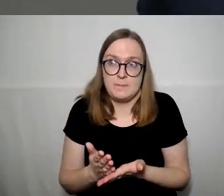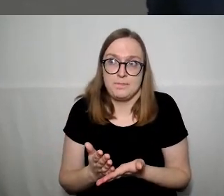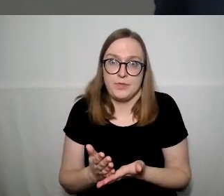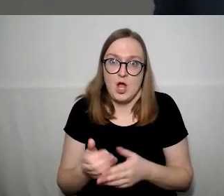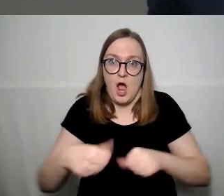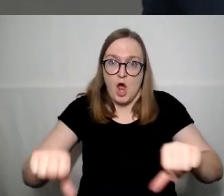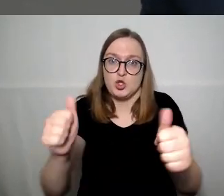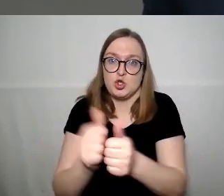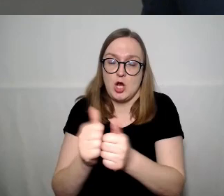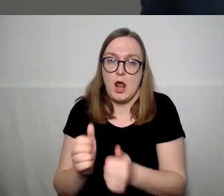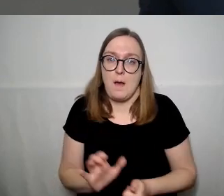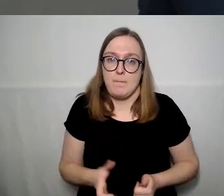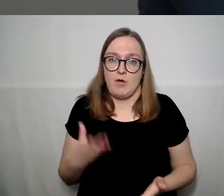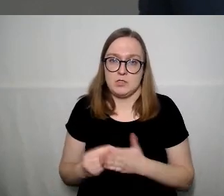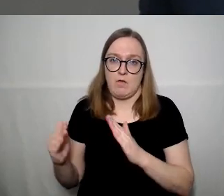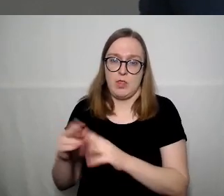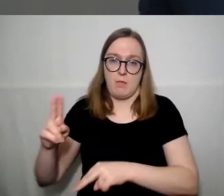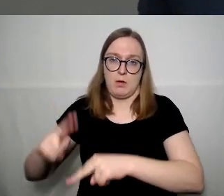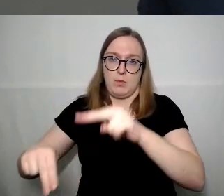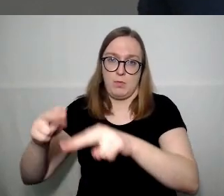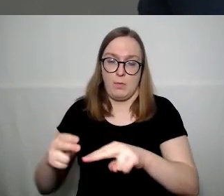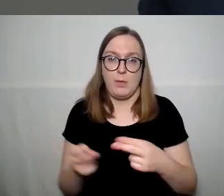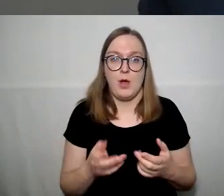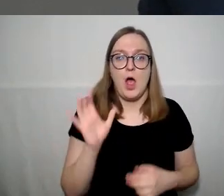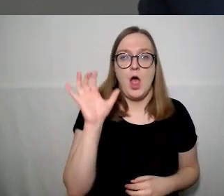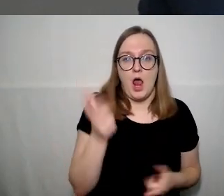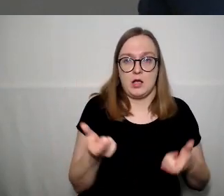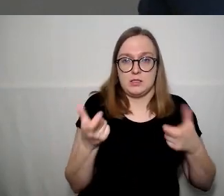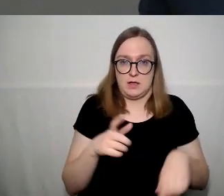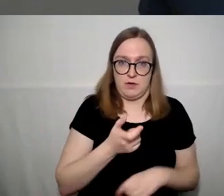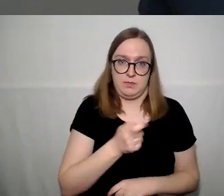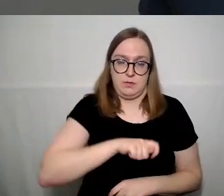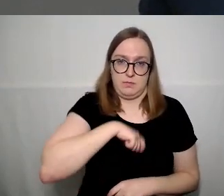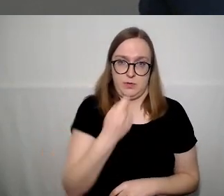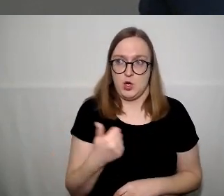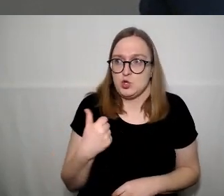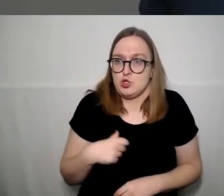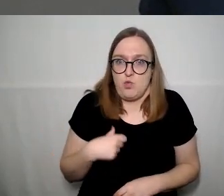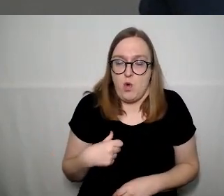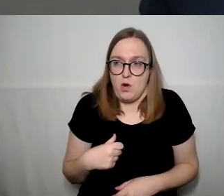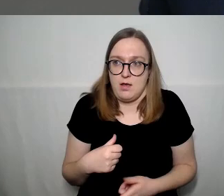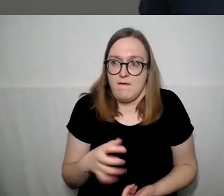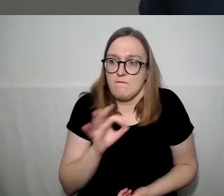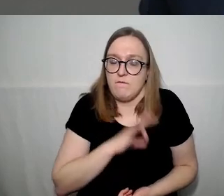rankas iš tikrųjų nedavė Elektrėnų savivaldybės biudžetui, o kartu ir gyventojams kažkokios apčiapiamos naudos ar vertės,